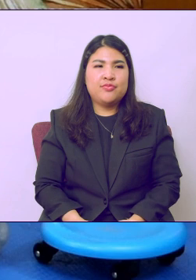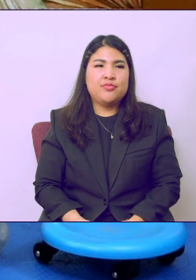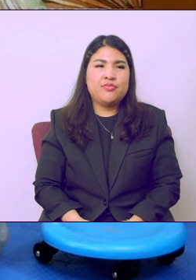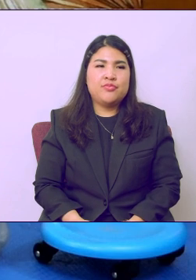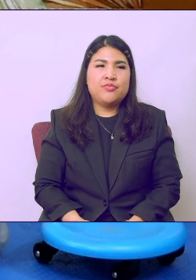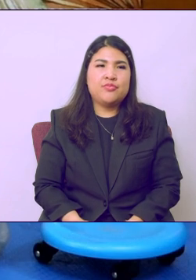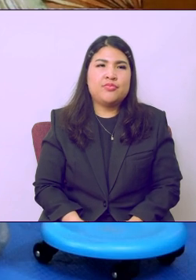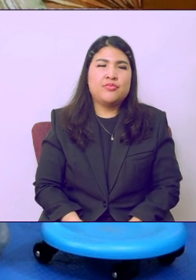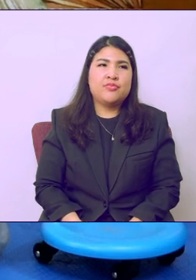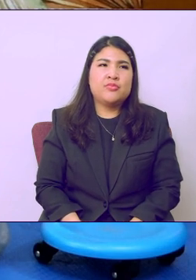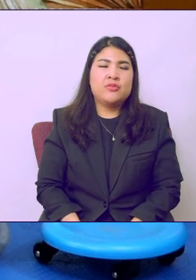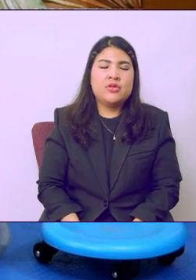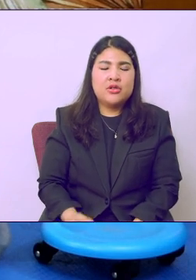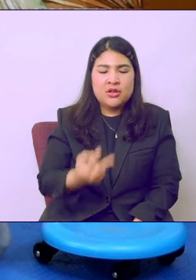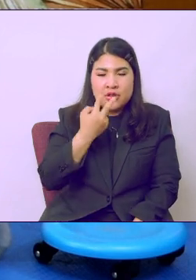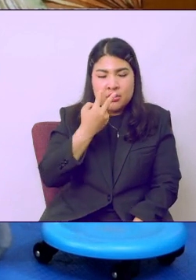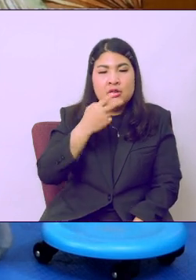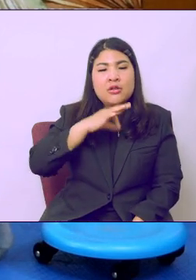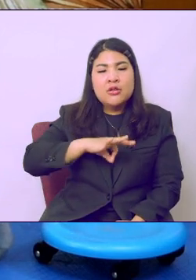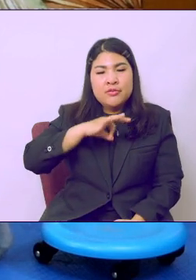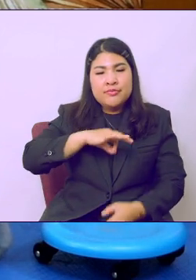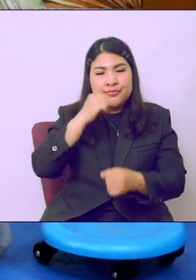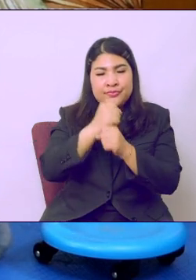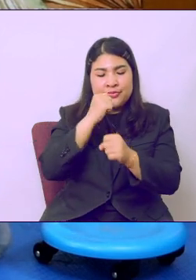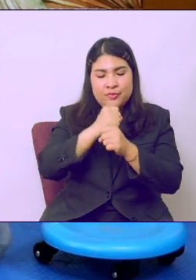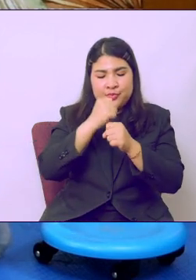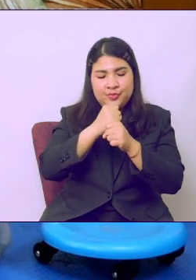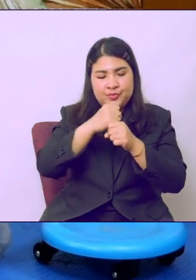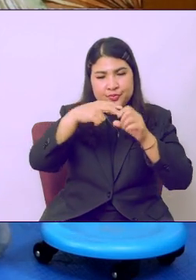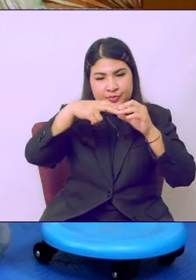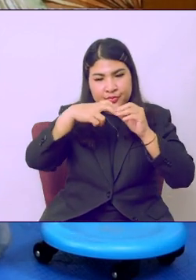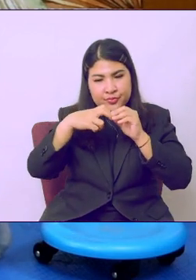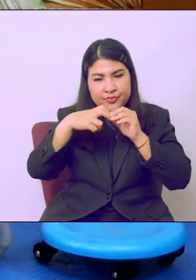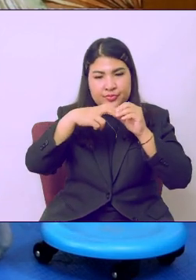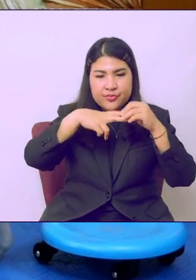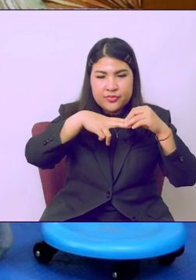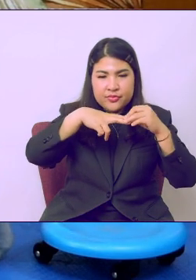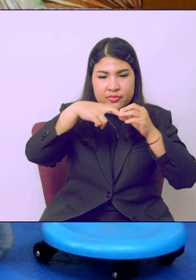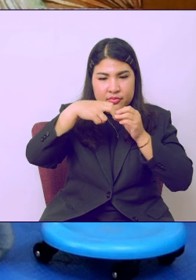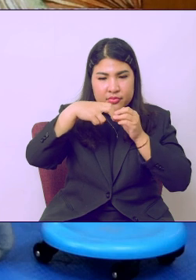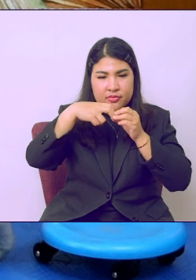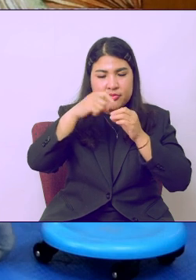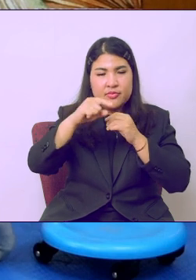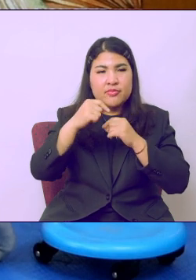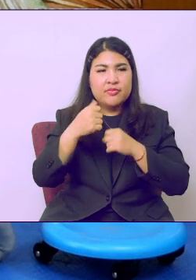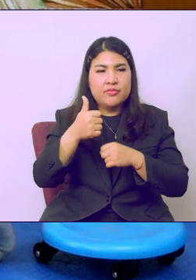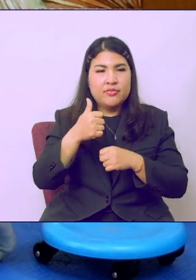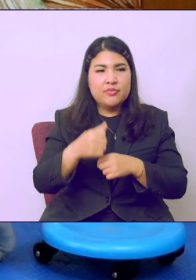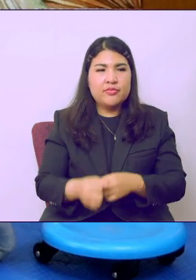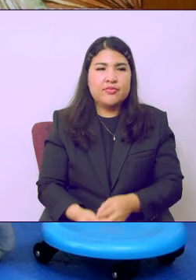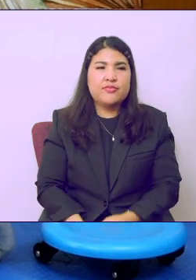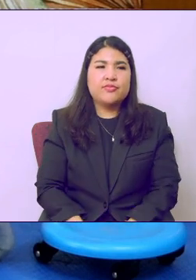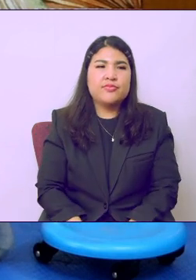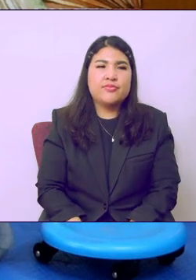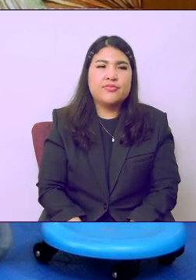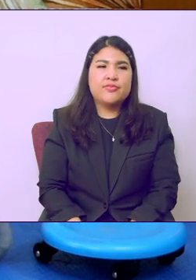กว่านะครับให้มันมีเลนที่เหมาะสมกับน้องนะครับ 3ดีตึงๆๆเยบ